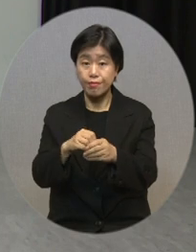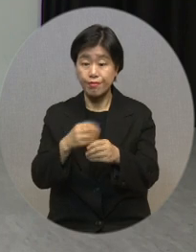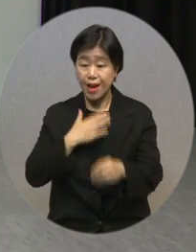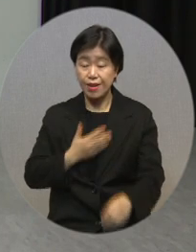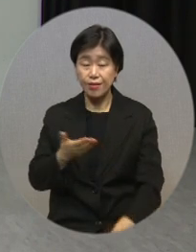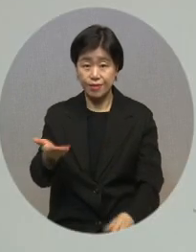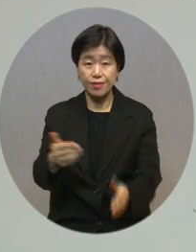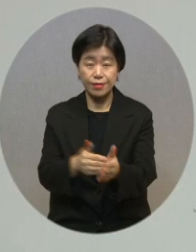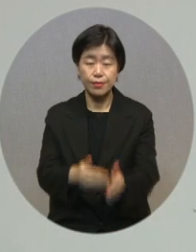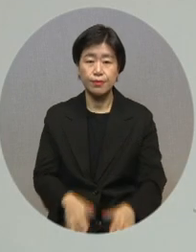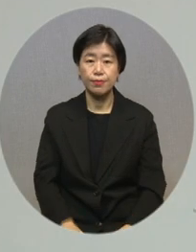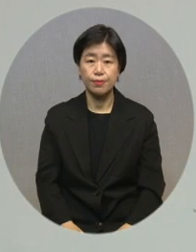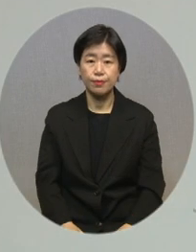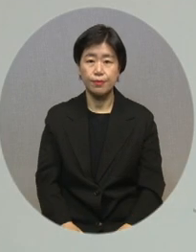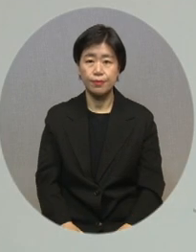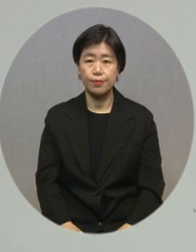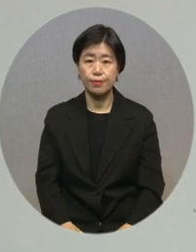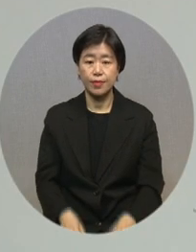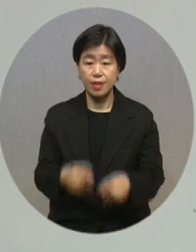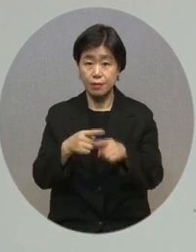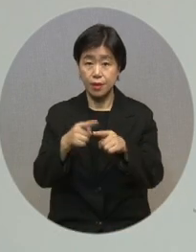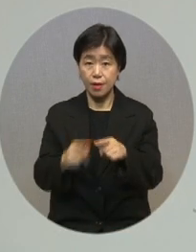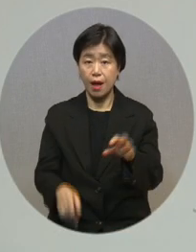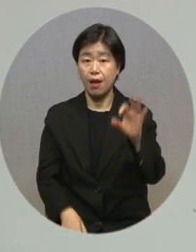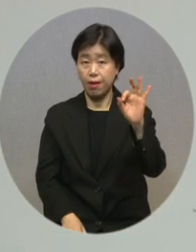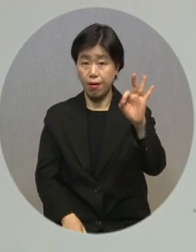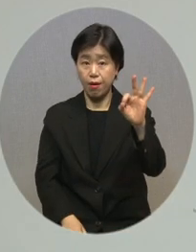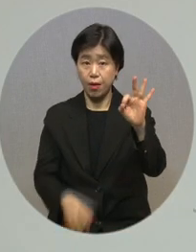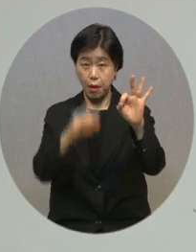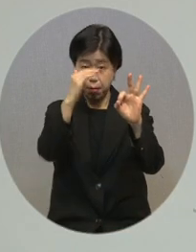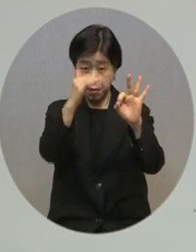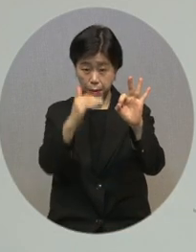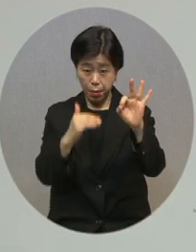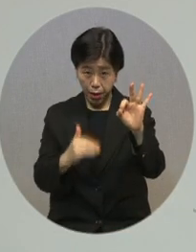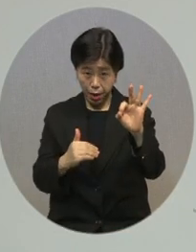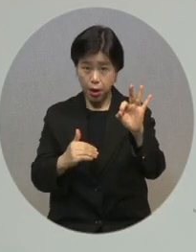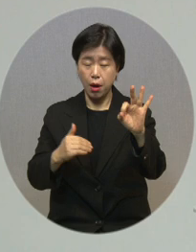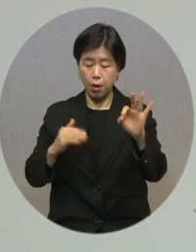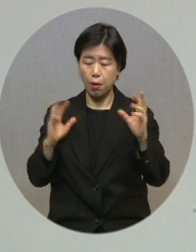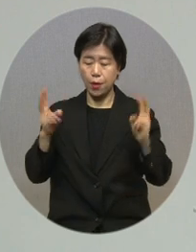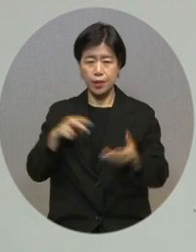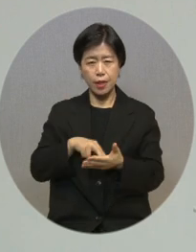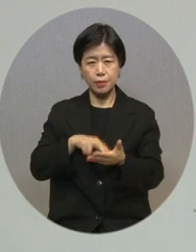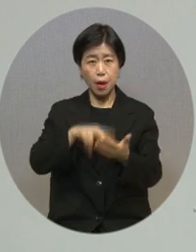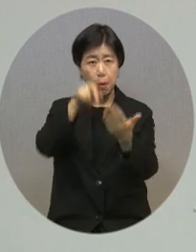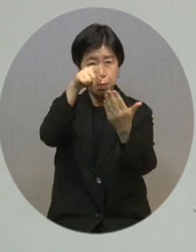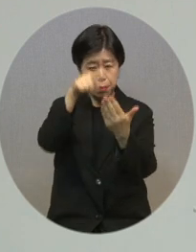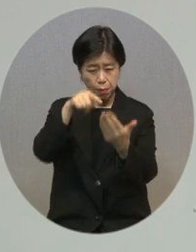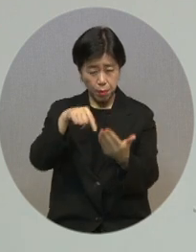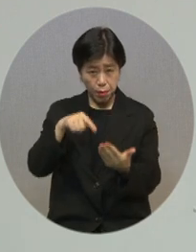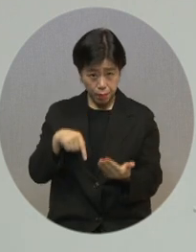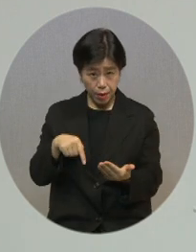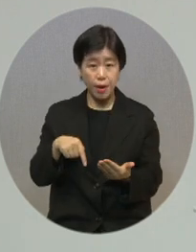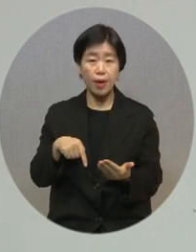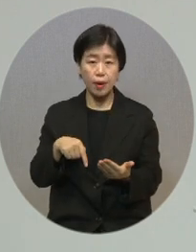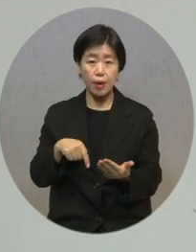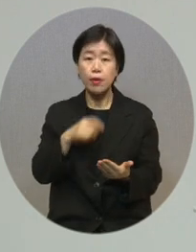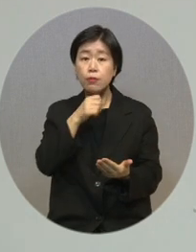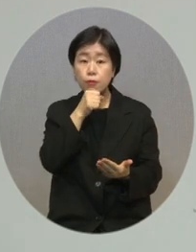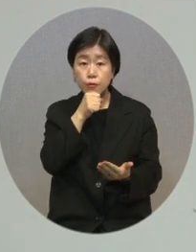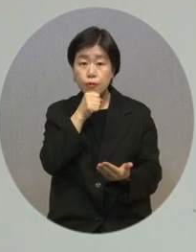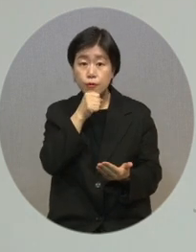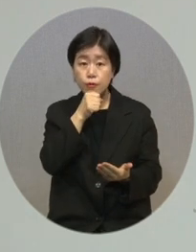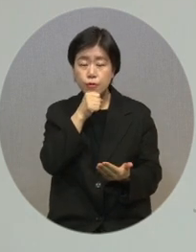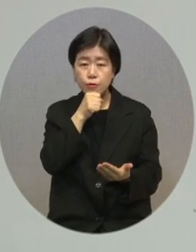홍보를 하고 있는데 10개의 그 진단 항목을 한번 진단해보고 네. 거기 진단해보면은 빨간색 노란색,